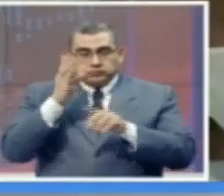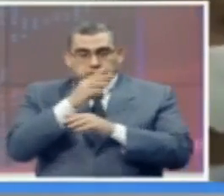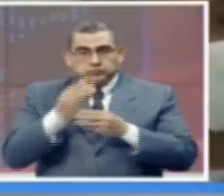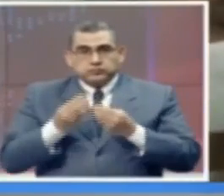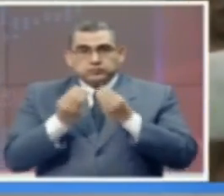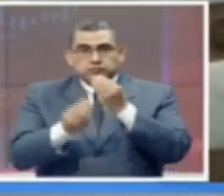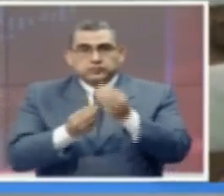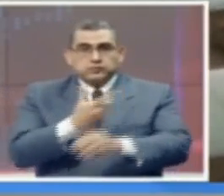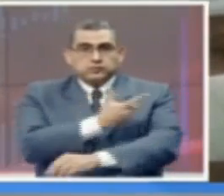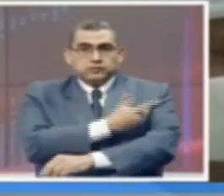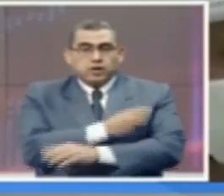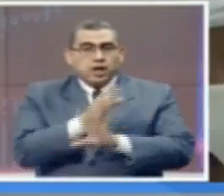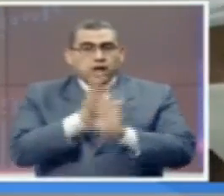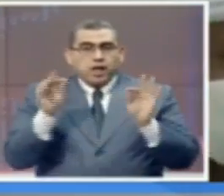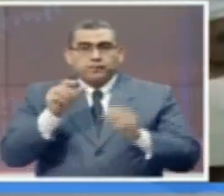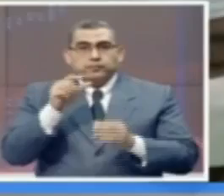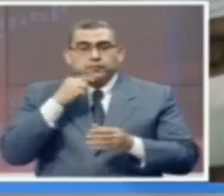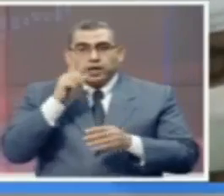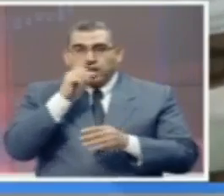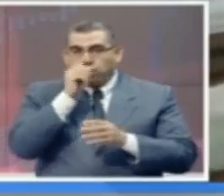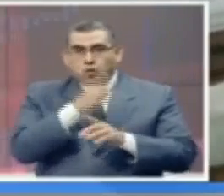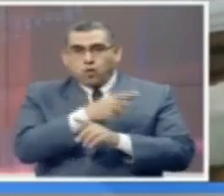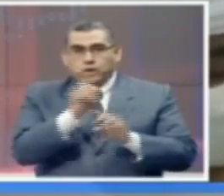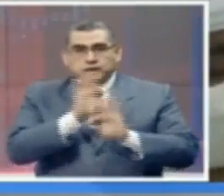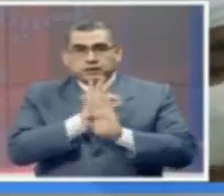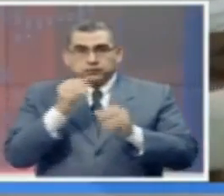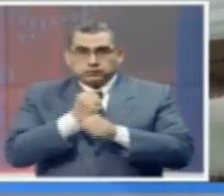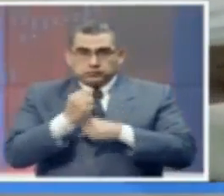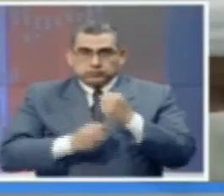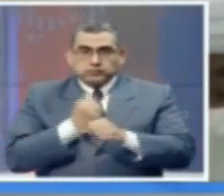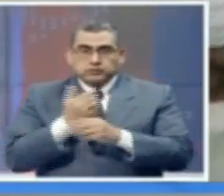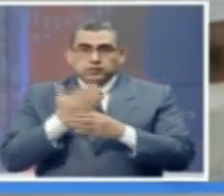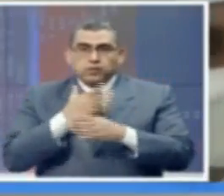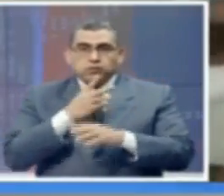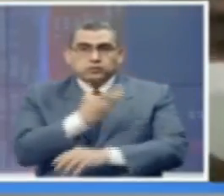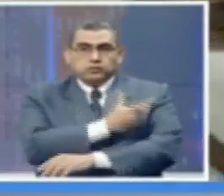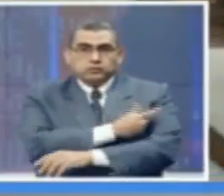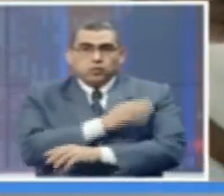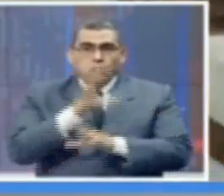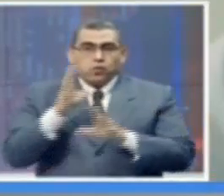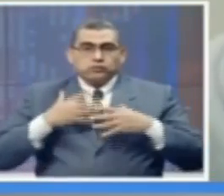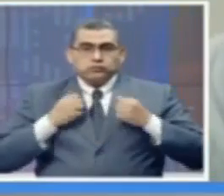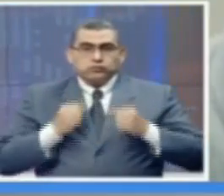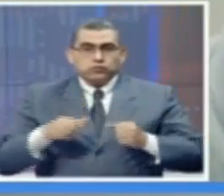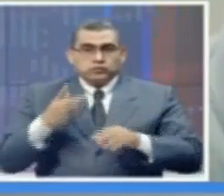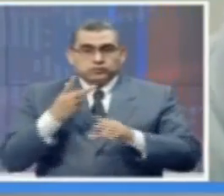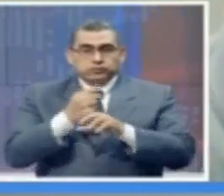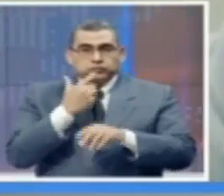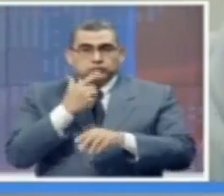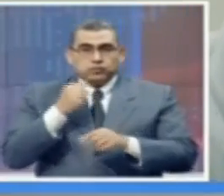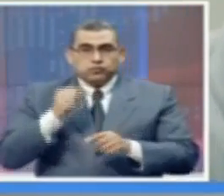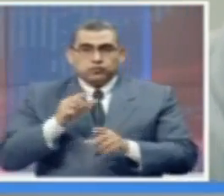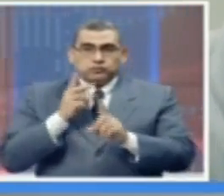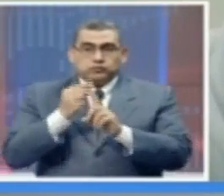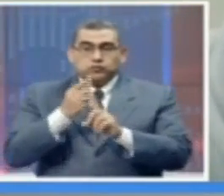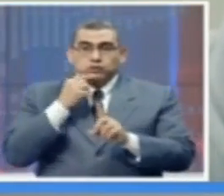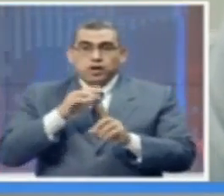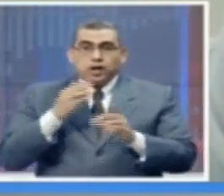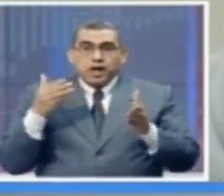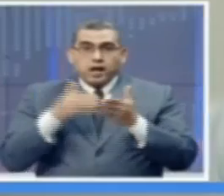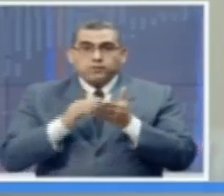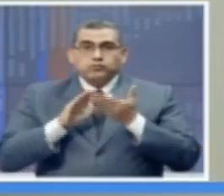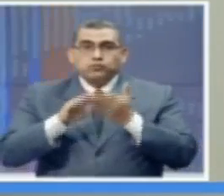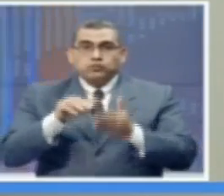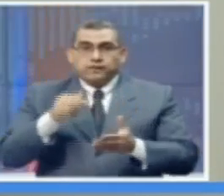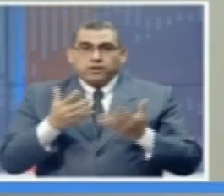تقديم اللقاح إلى جميع سكان الإمارات وسعيا للوصول إلى المناعة المكتسبة الناتجة عن التطعيم، والتي ستساعد